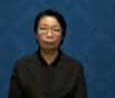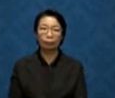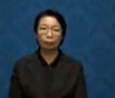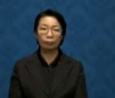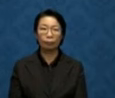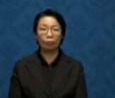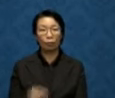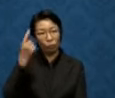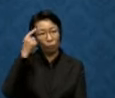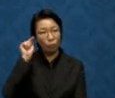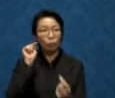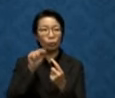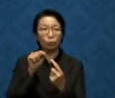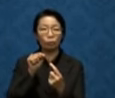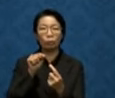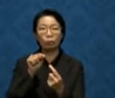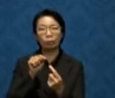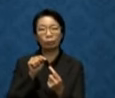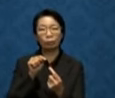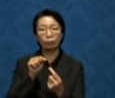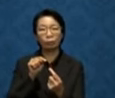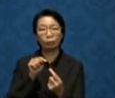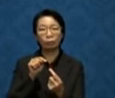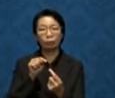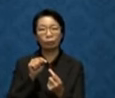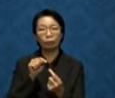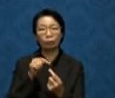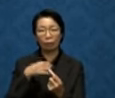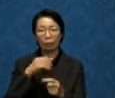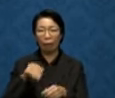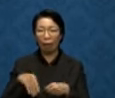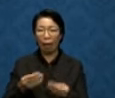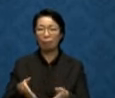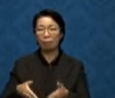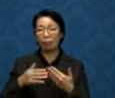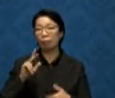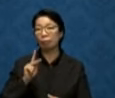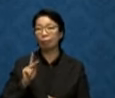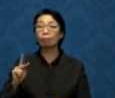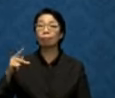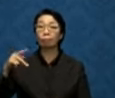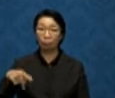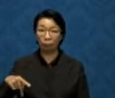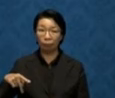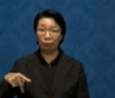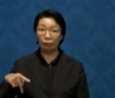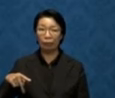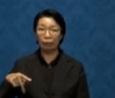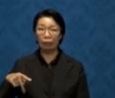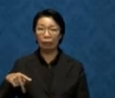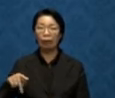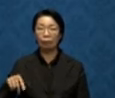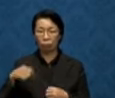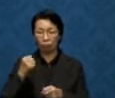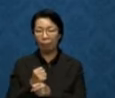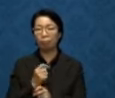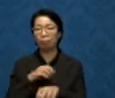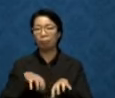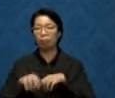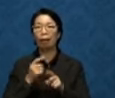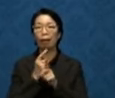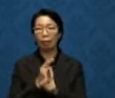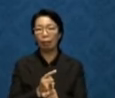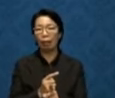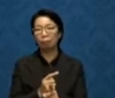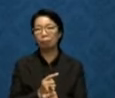วัตถุประสงค์ในการมีคณะกรรมการกำกับกิจการพลังงานก็คือเพื่อให้เป็นไปตามพระราชบัญญัติการประกอบ